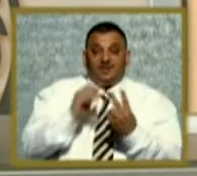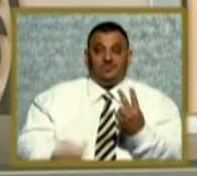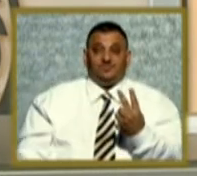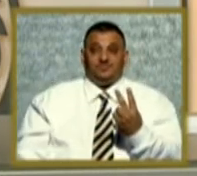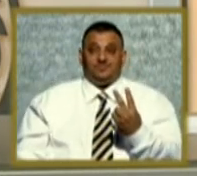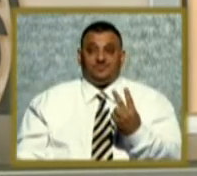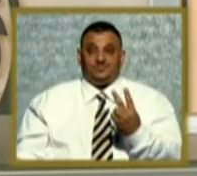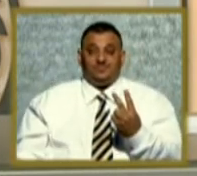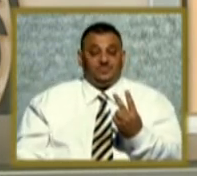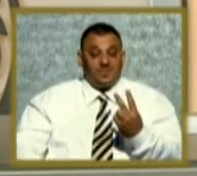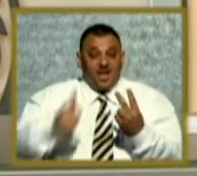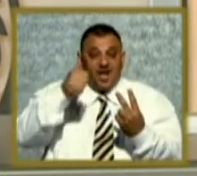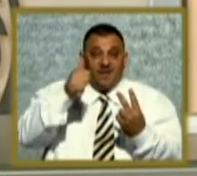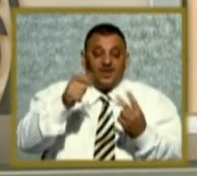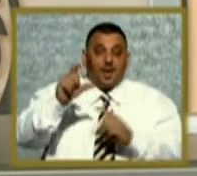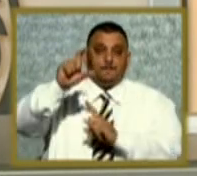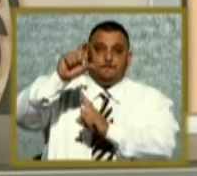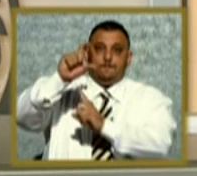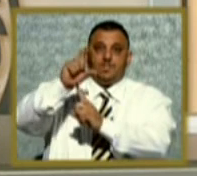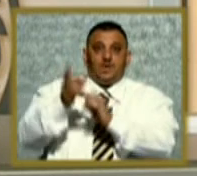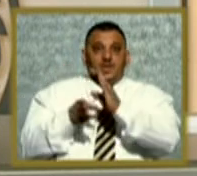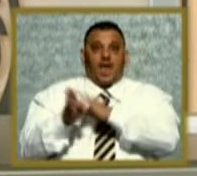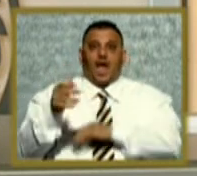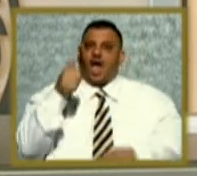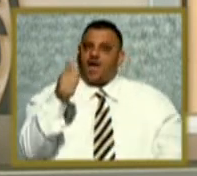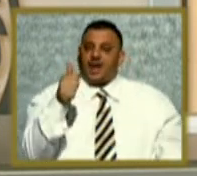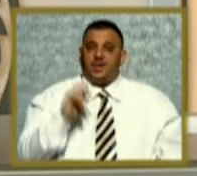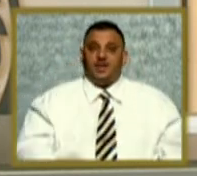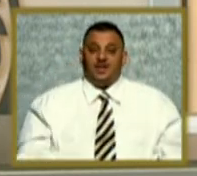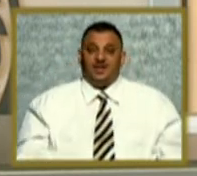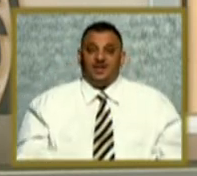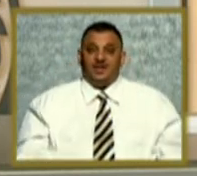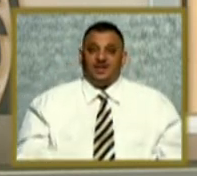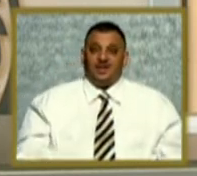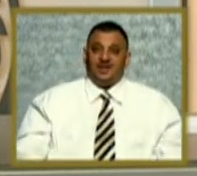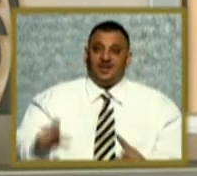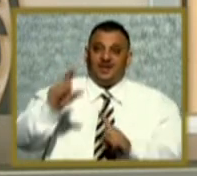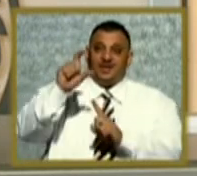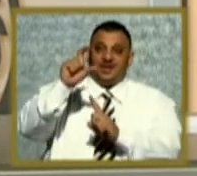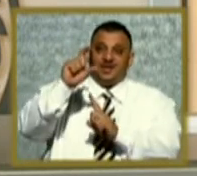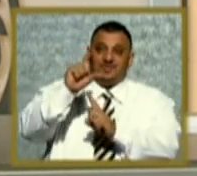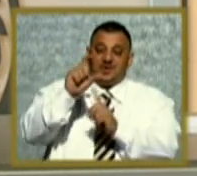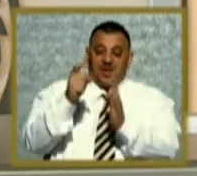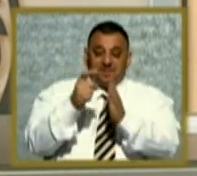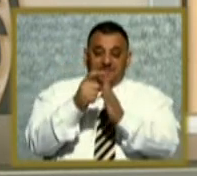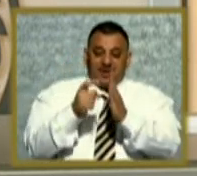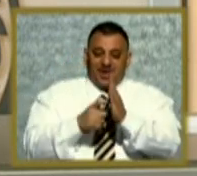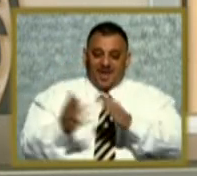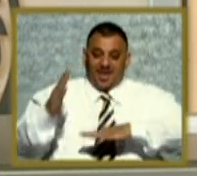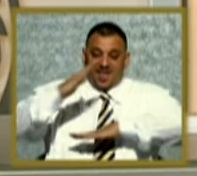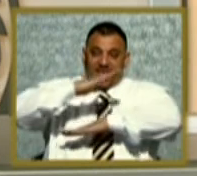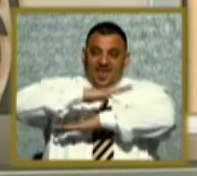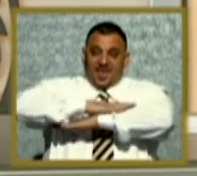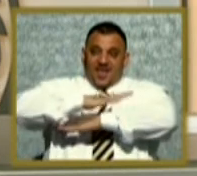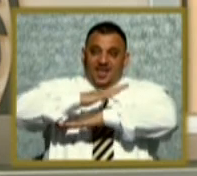أبو عمر لا، الأفضل الجامع، الأفضل أن تصلي بالجامع، والجامع المسجد له أحكام وله آداب وله